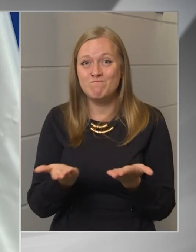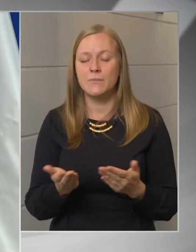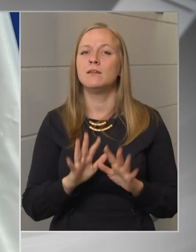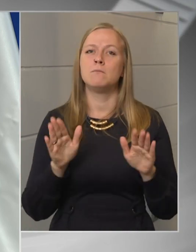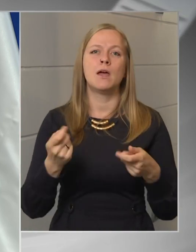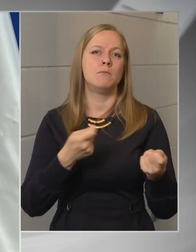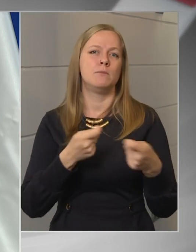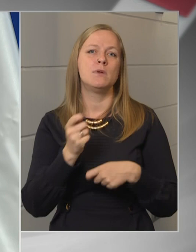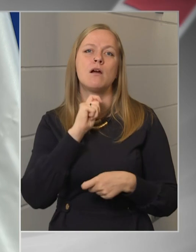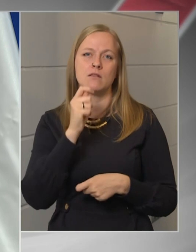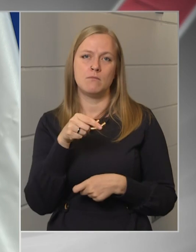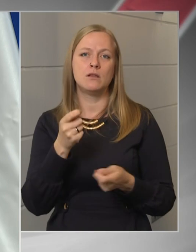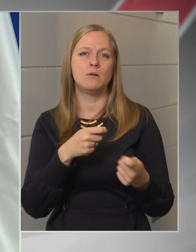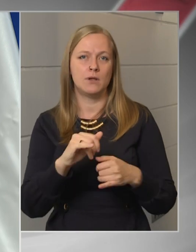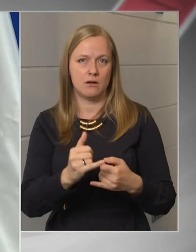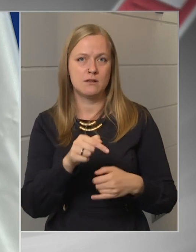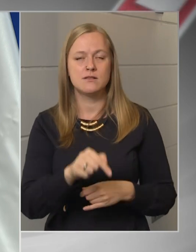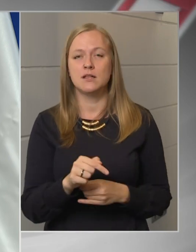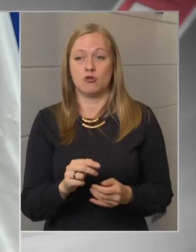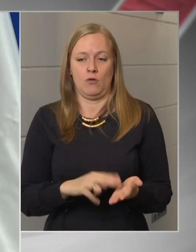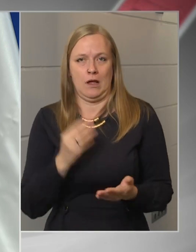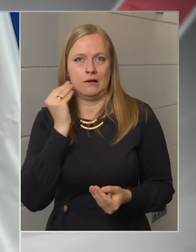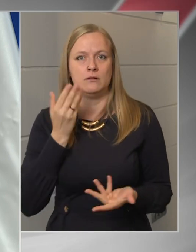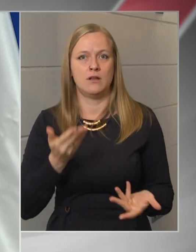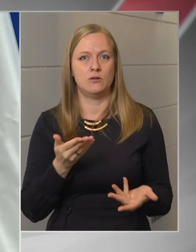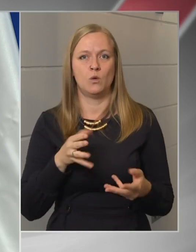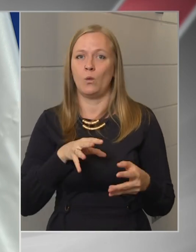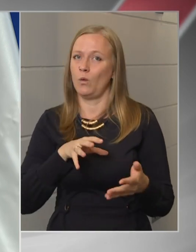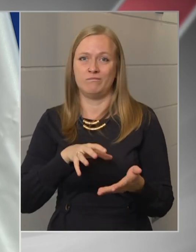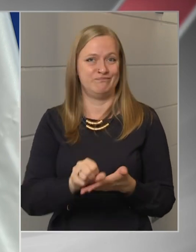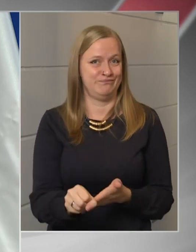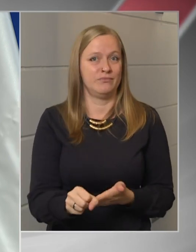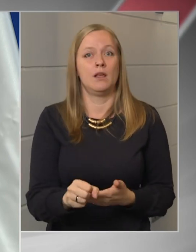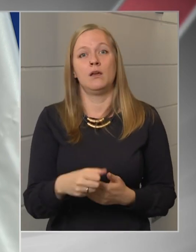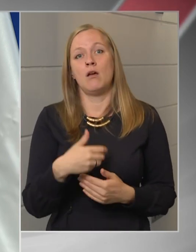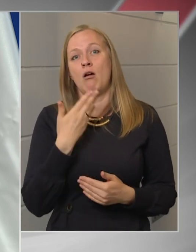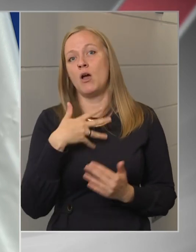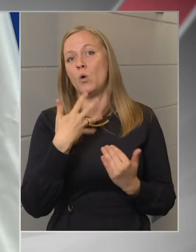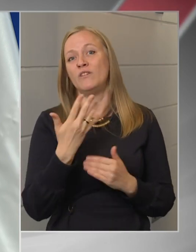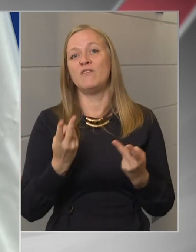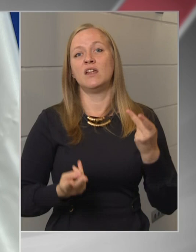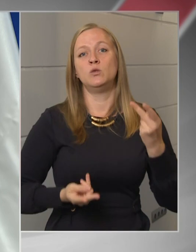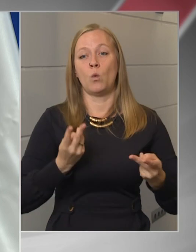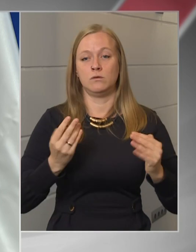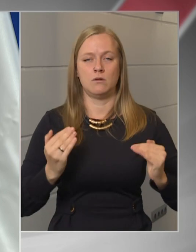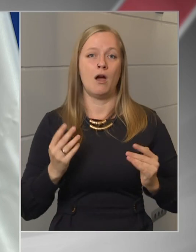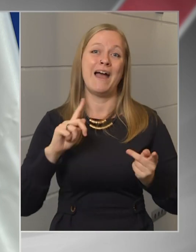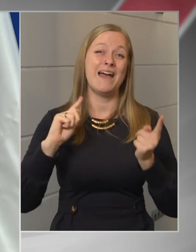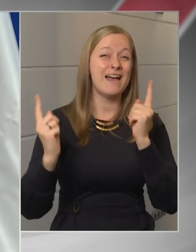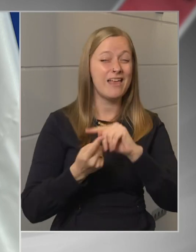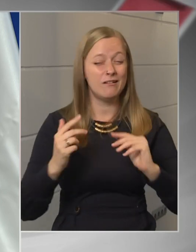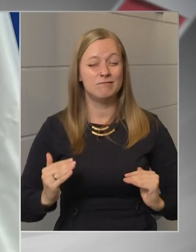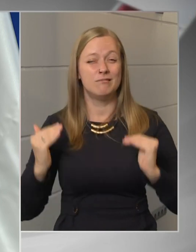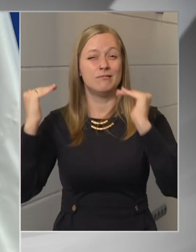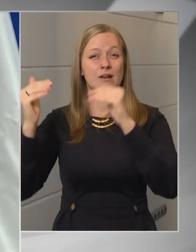ilyen magyar piacot is az joggal vagy érthetően teszi tönkre, hogyha 50 tonnából 3 millió tonna lesz,